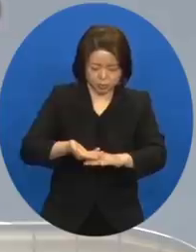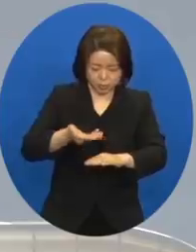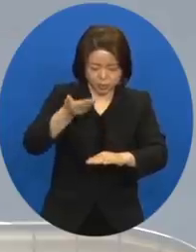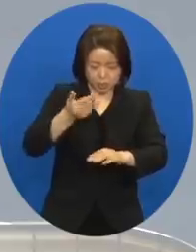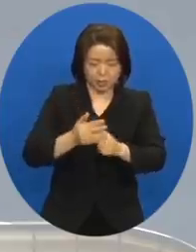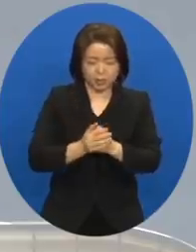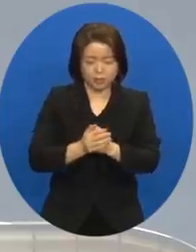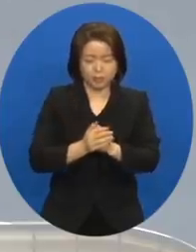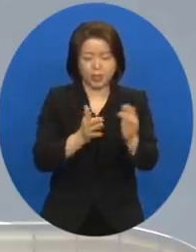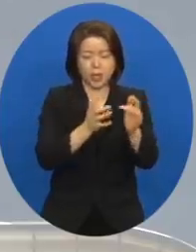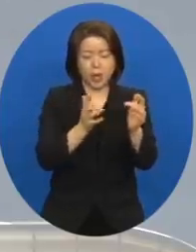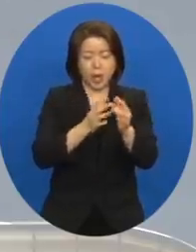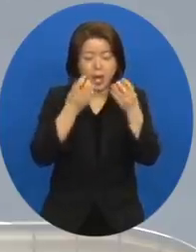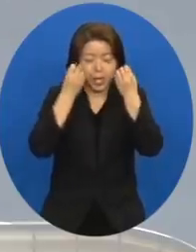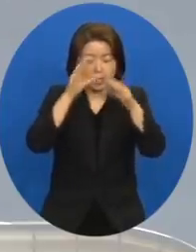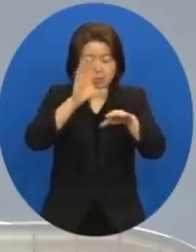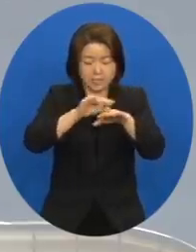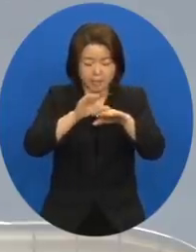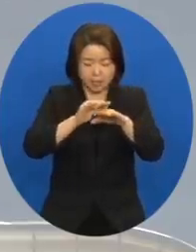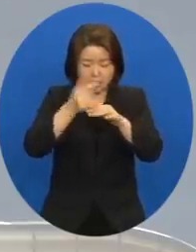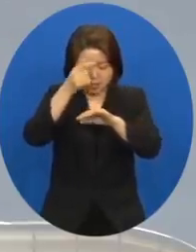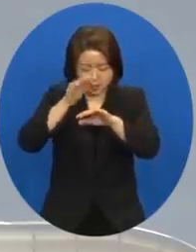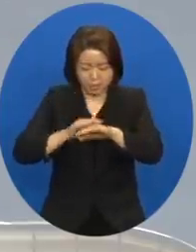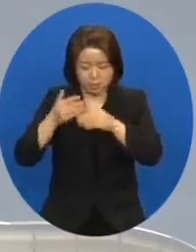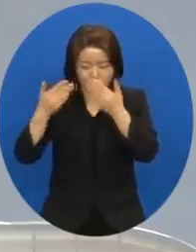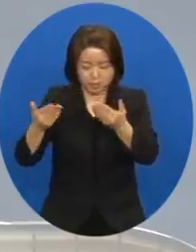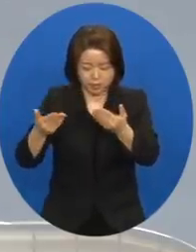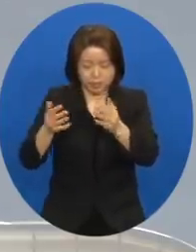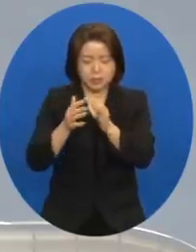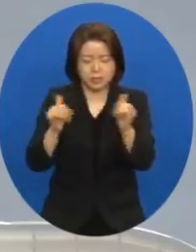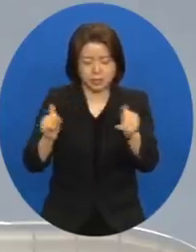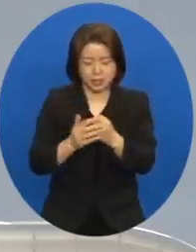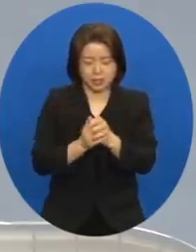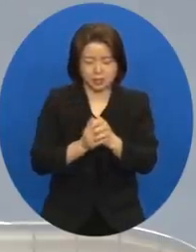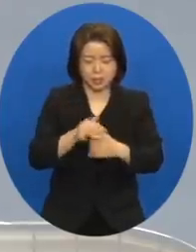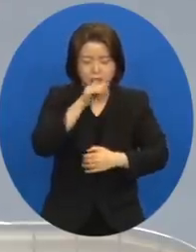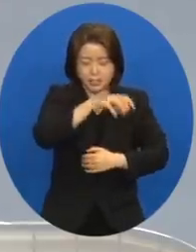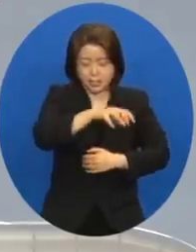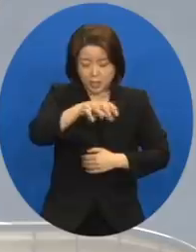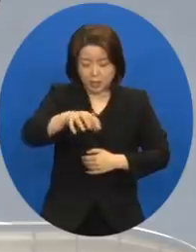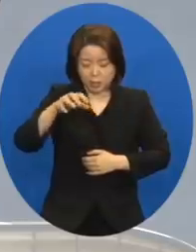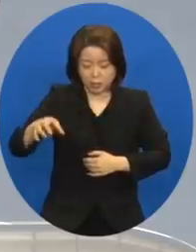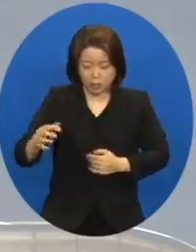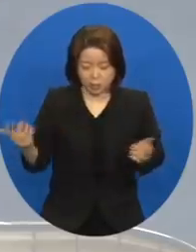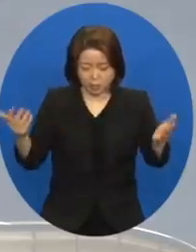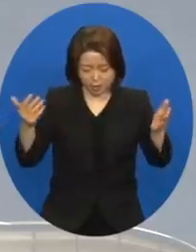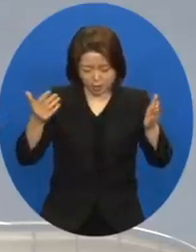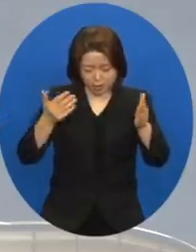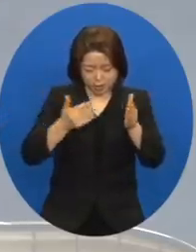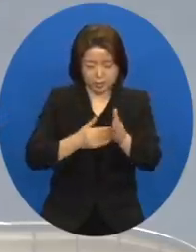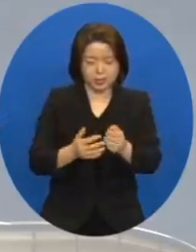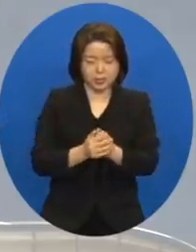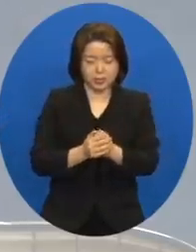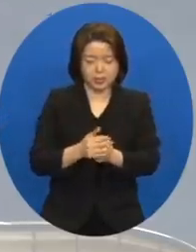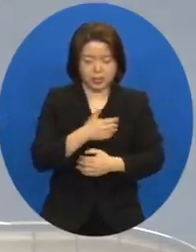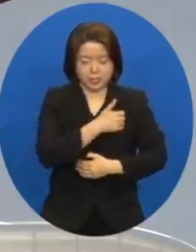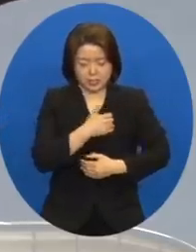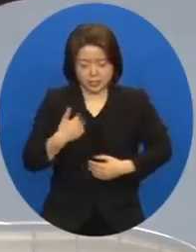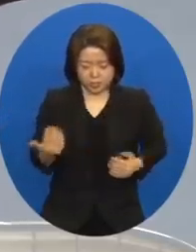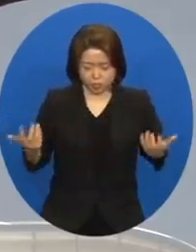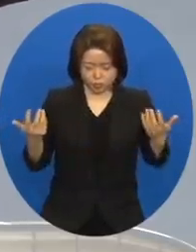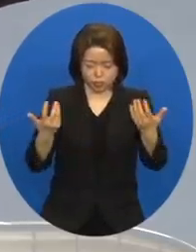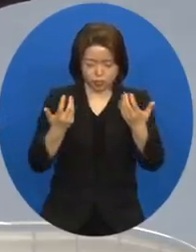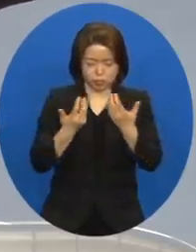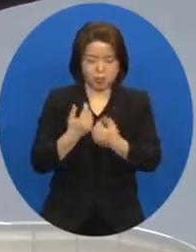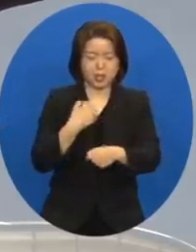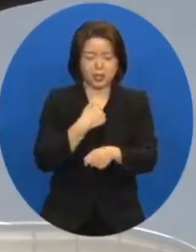온라인 생방송으로 예배하는 일을 있는 그 초소에 이르기까지 충만하시기를